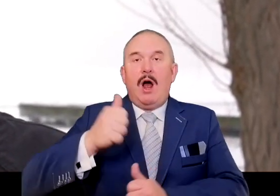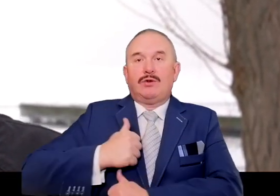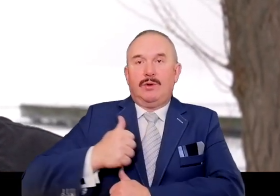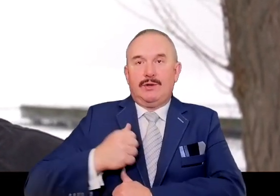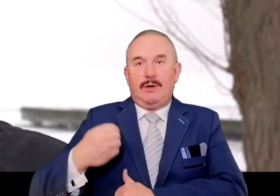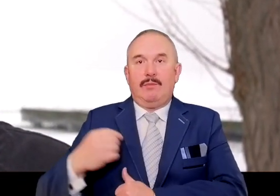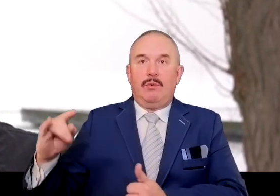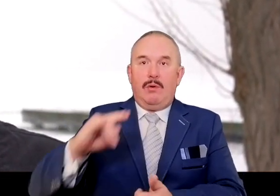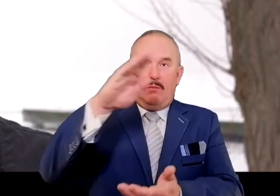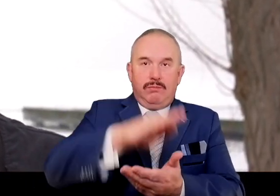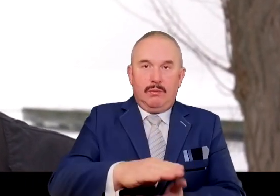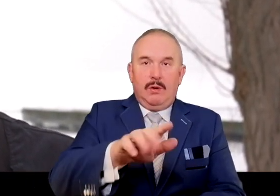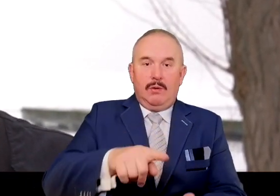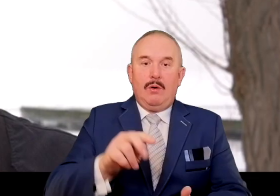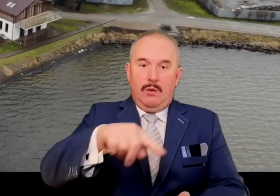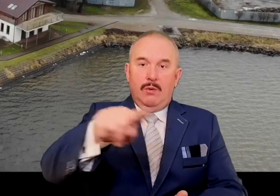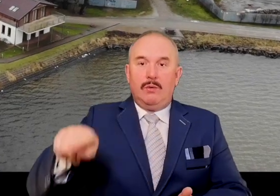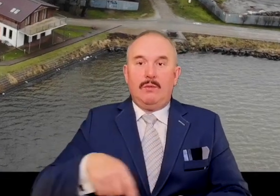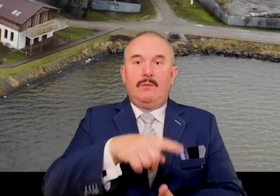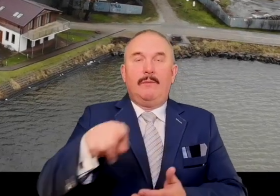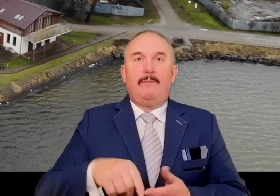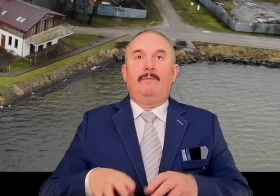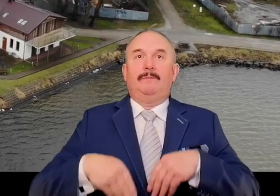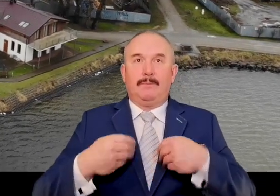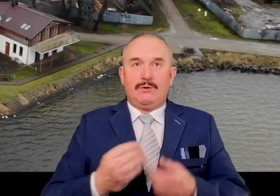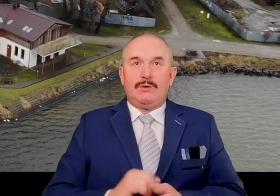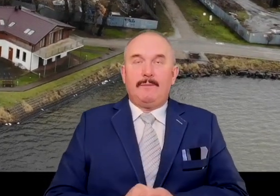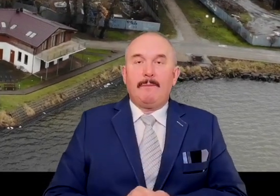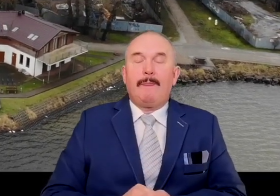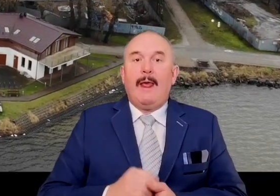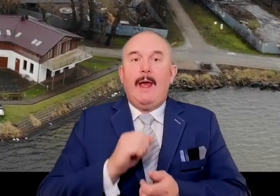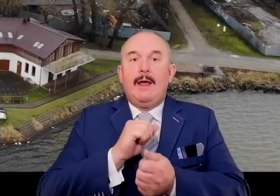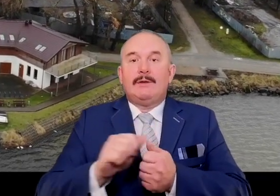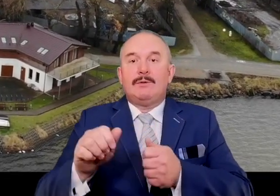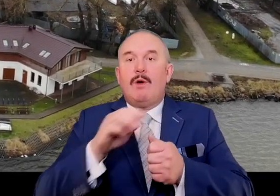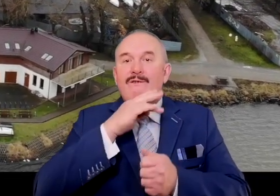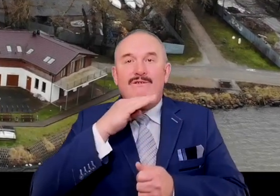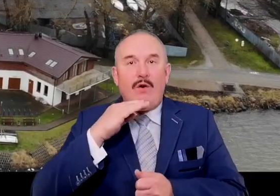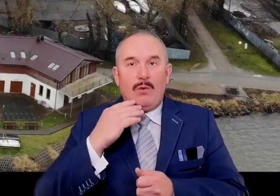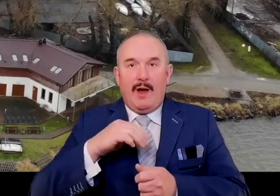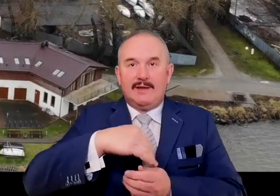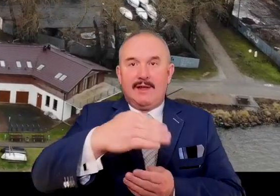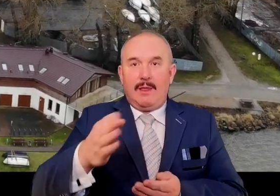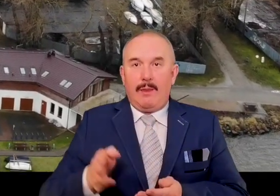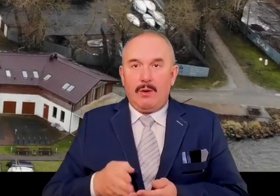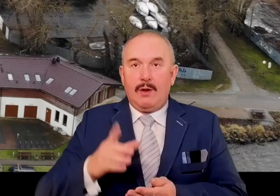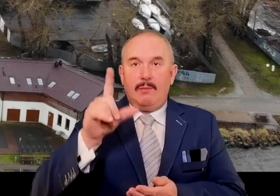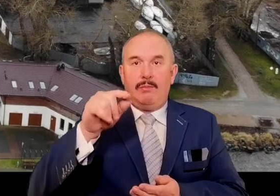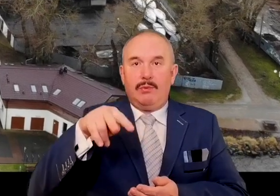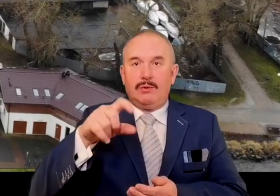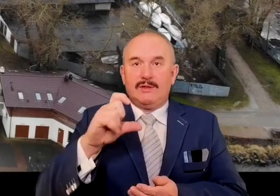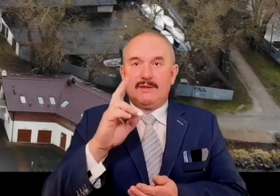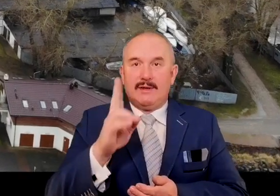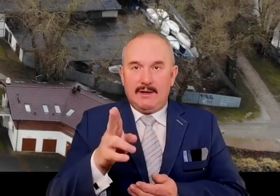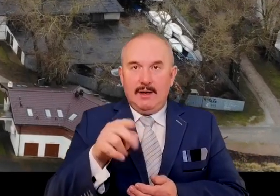terenie bazy lotnictwa morskiego. Znajdujemy się nad Małym Morzem, czyli wodami Zatoki